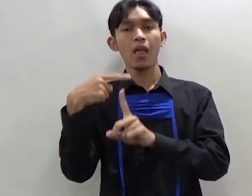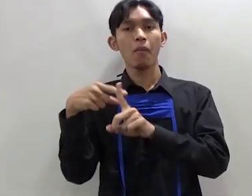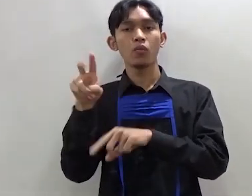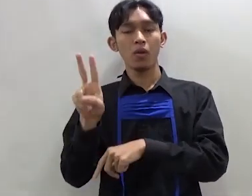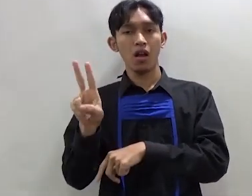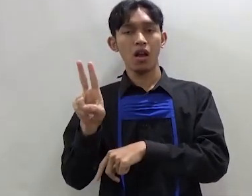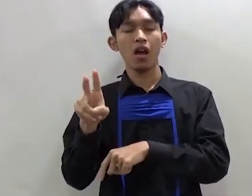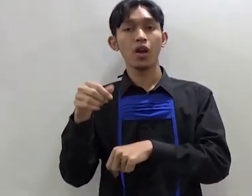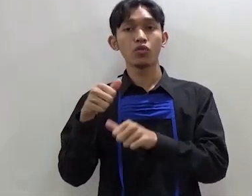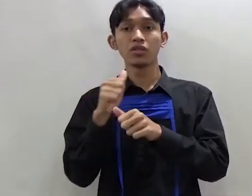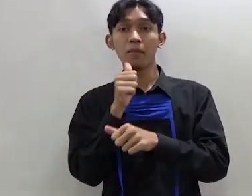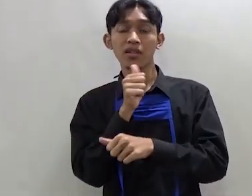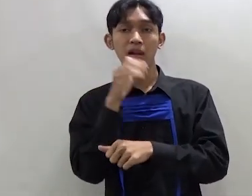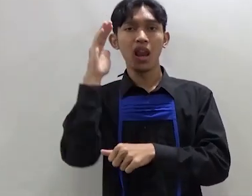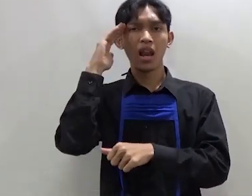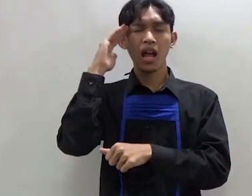Perlu saya informasikan bahwa